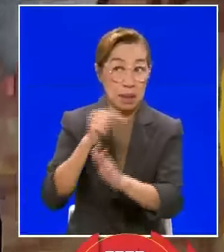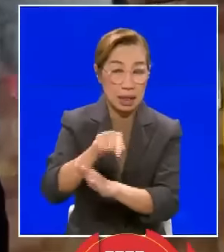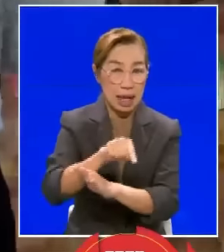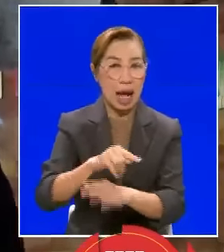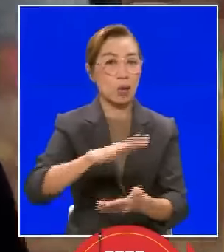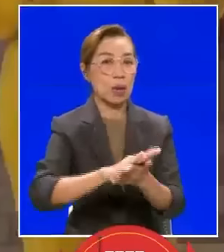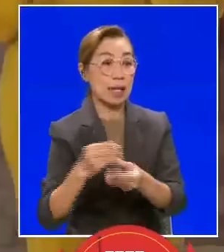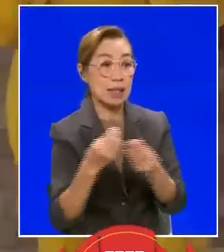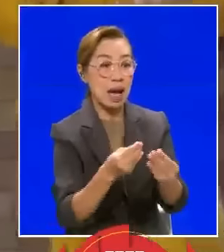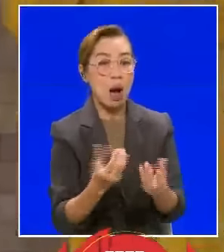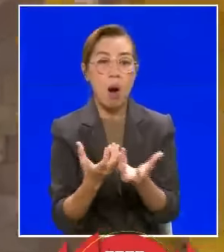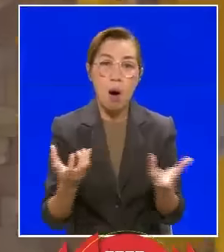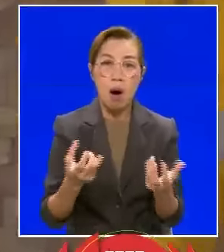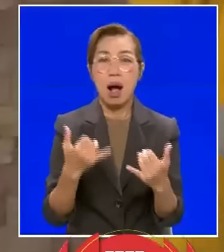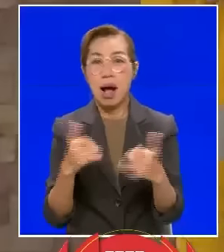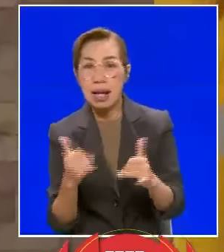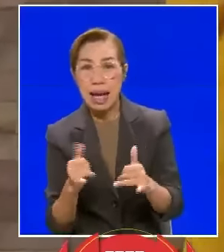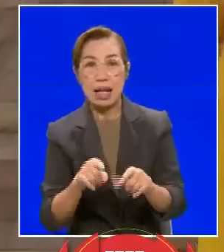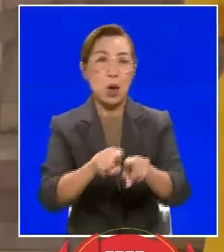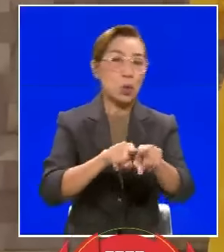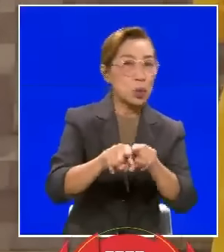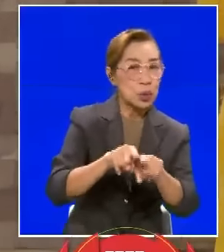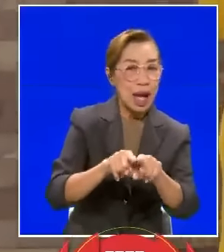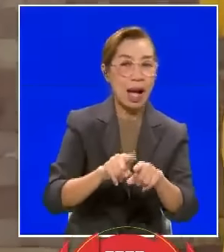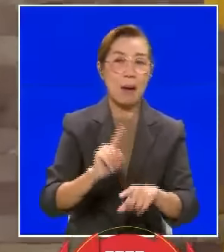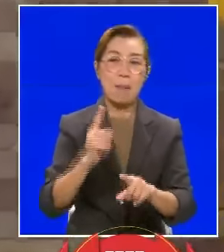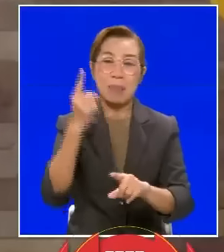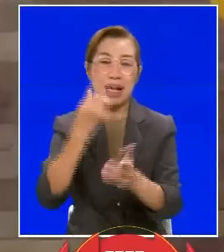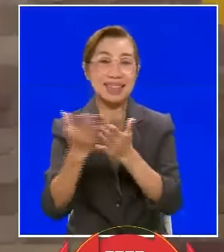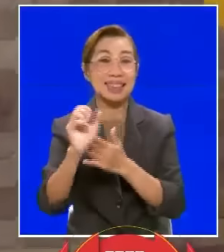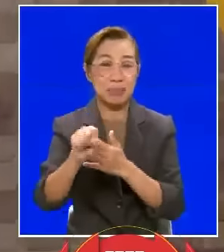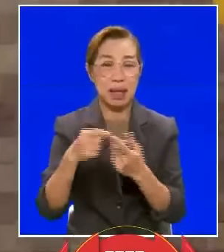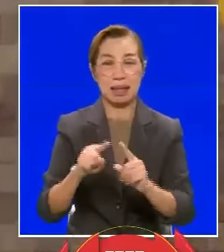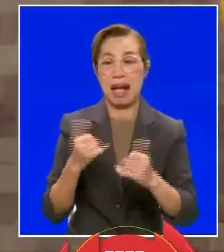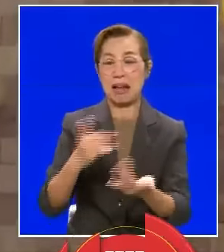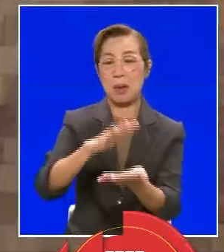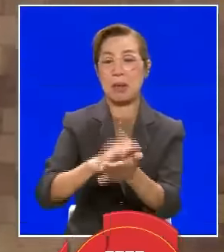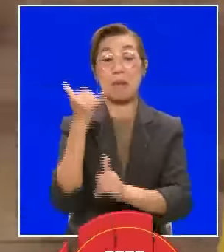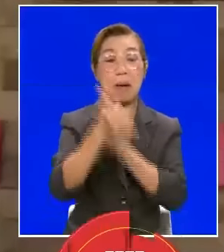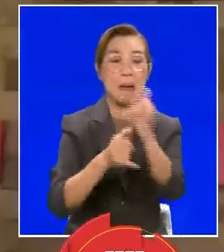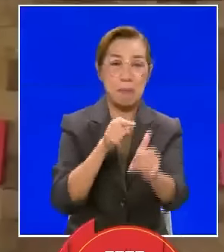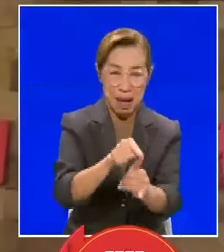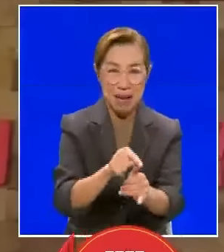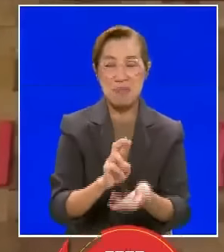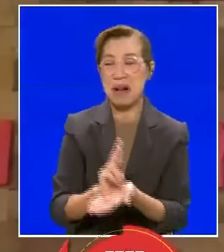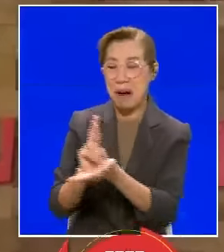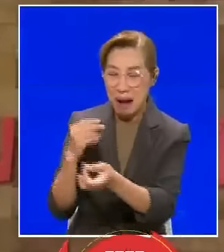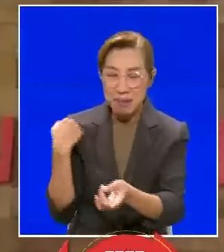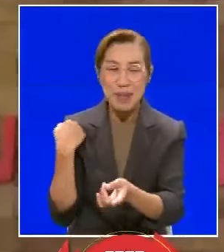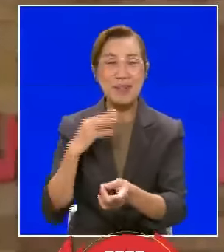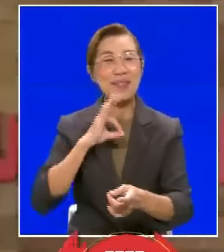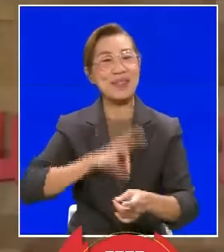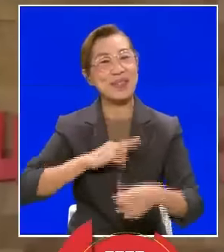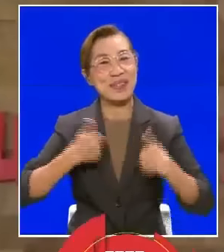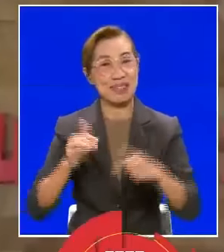งของเล่นต้องมาให้อวดกันอ่ะวันเปิดเทอม ไปเติมเต็มอย่างทั่วถึงที่โรงเรียนดิฉันก็นั่งคุยกับน้องๆทีมงานว่